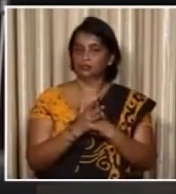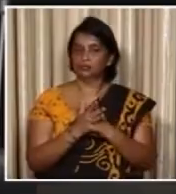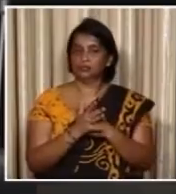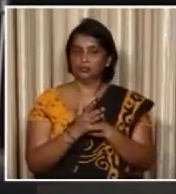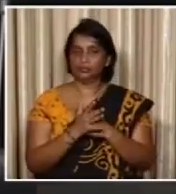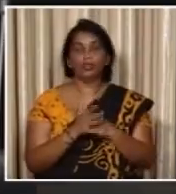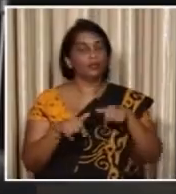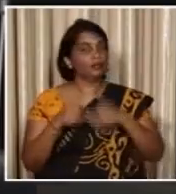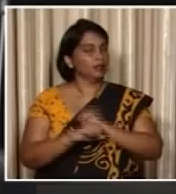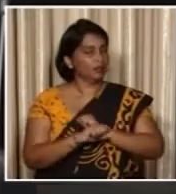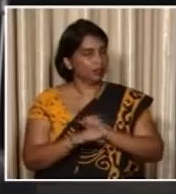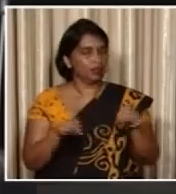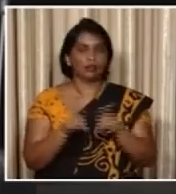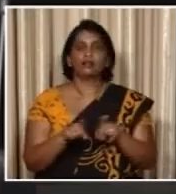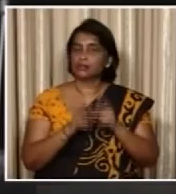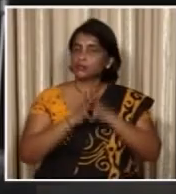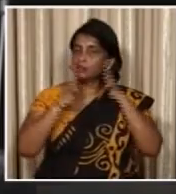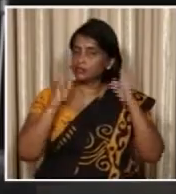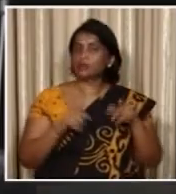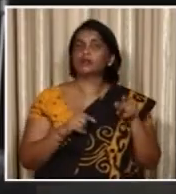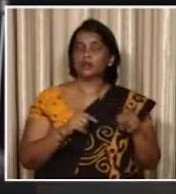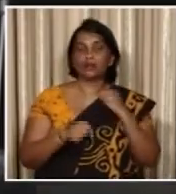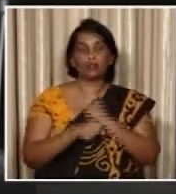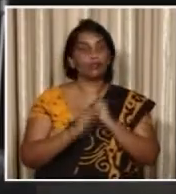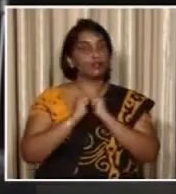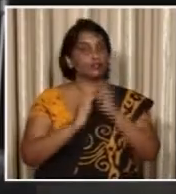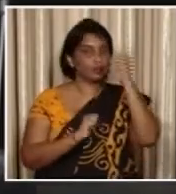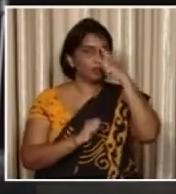ඉතිහාසයේ මෙතෙක් නොවිරු දෙවන්තම රාජ්‍ය